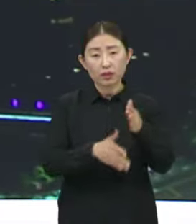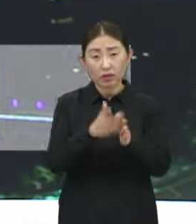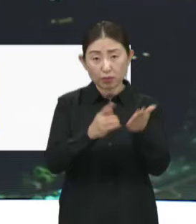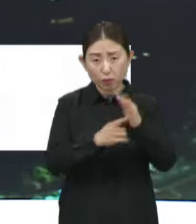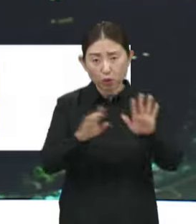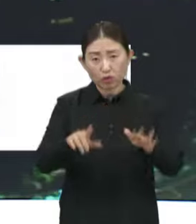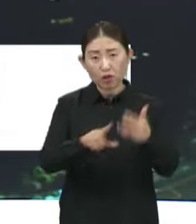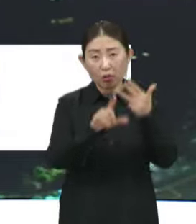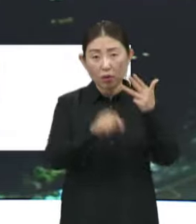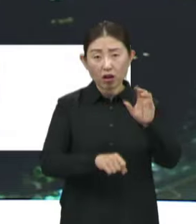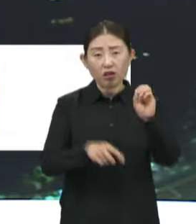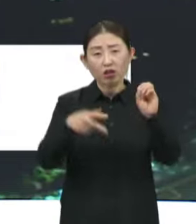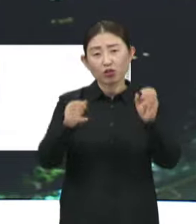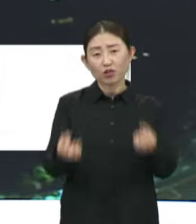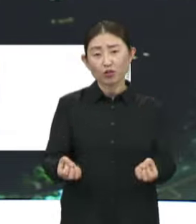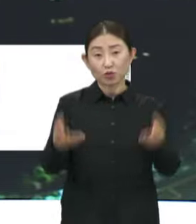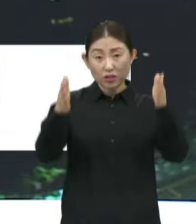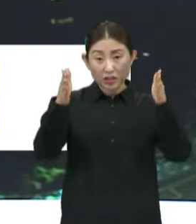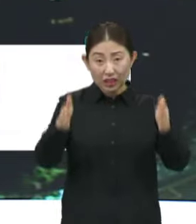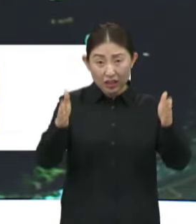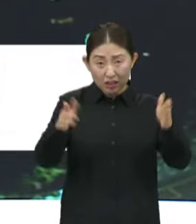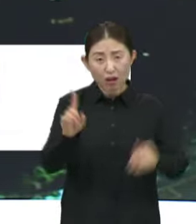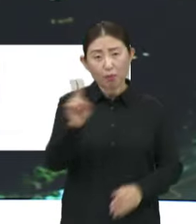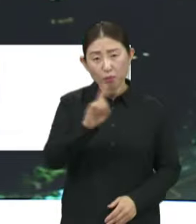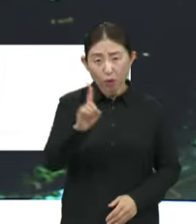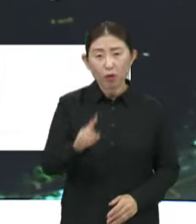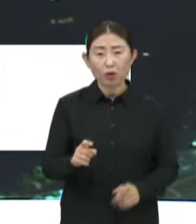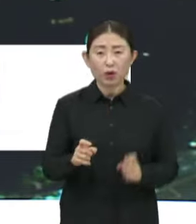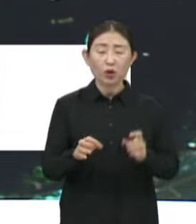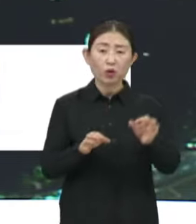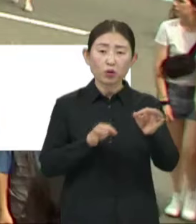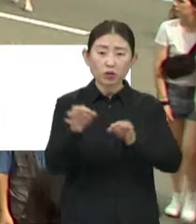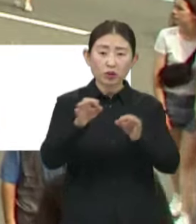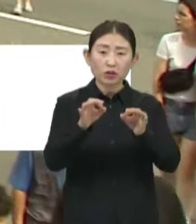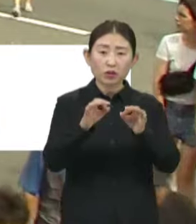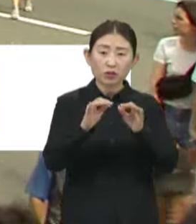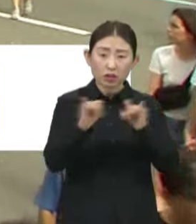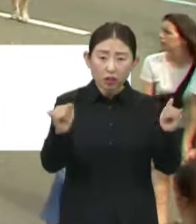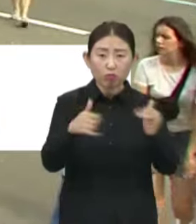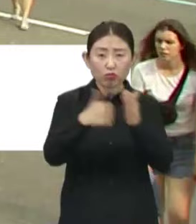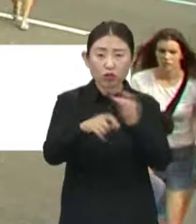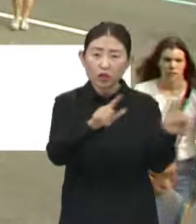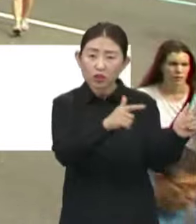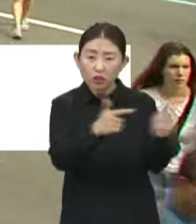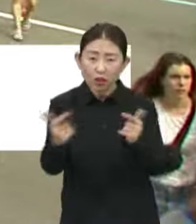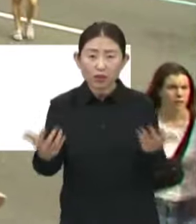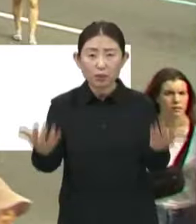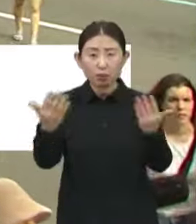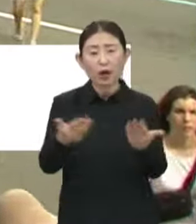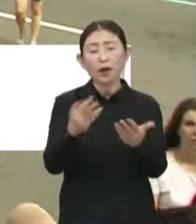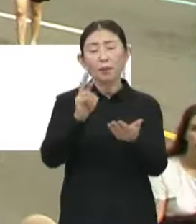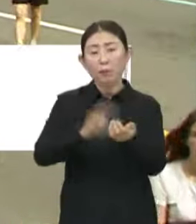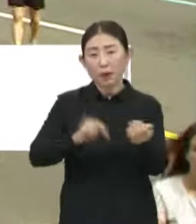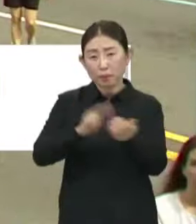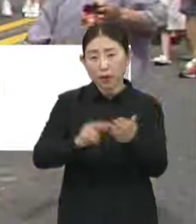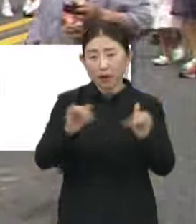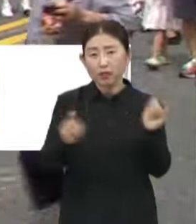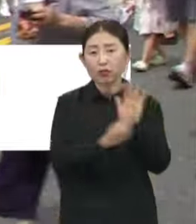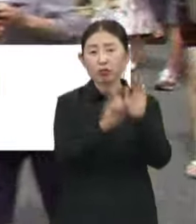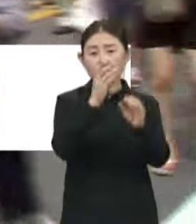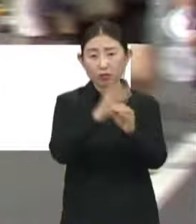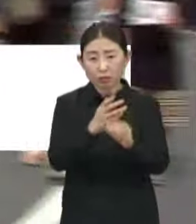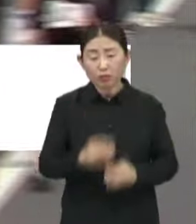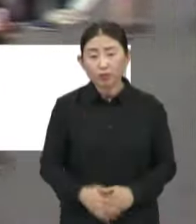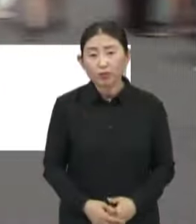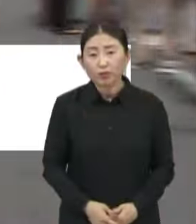대원시가 오는 8월 열리는 영시축제 기간 우수 소공인 오픈마켓에 참여할 판매자를